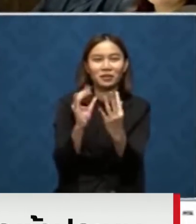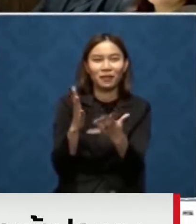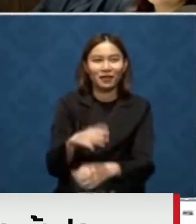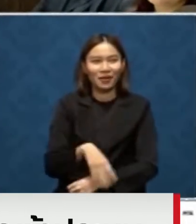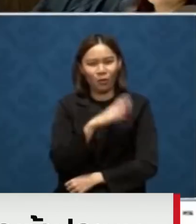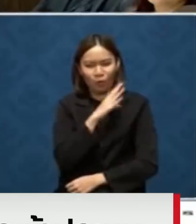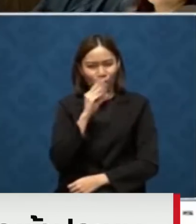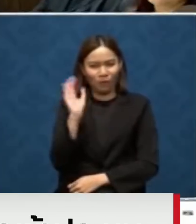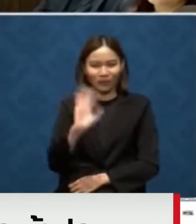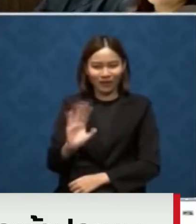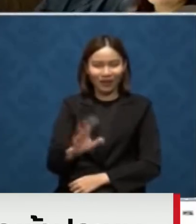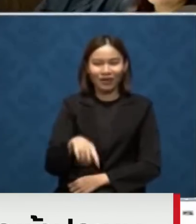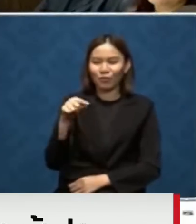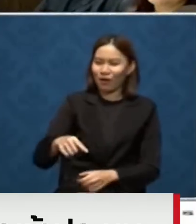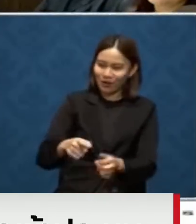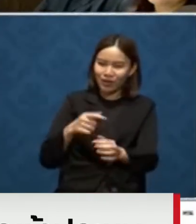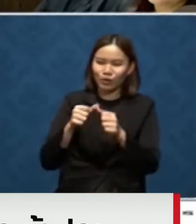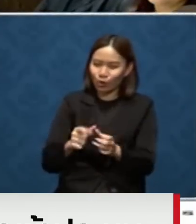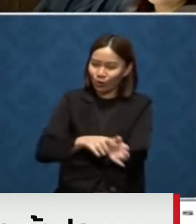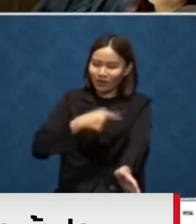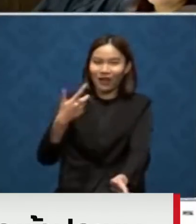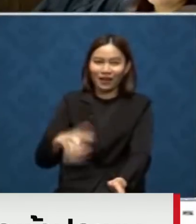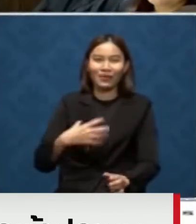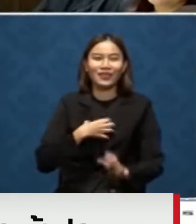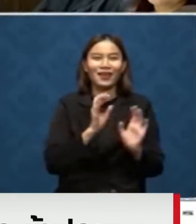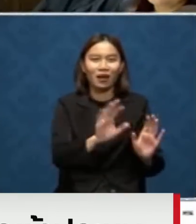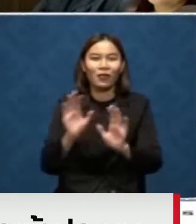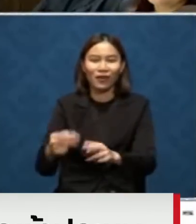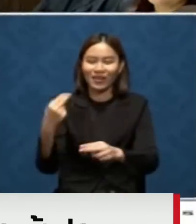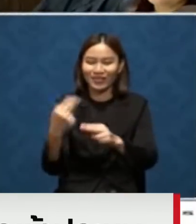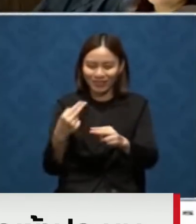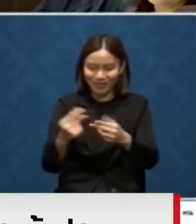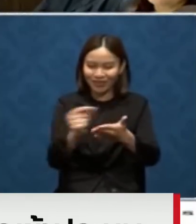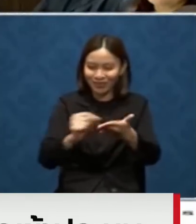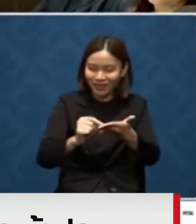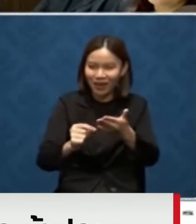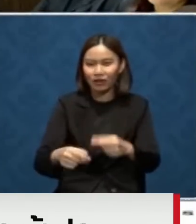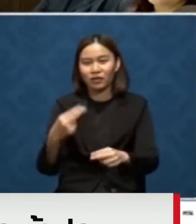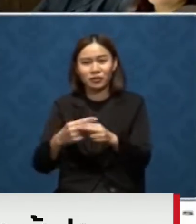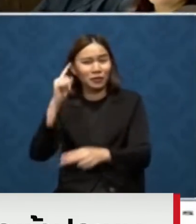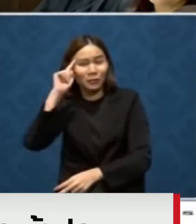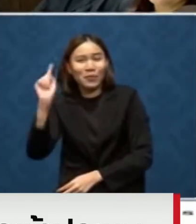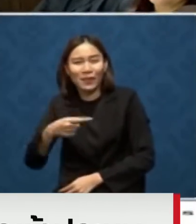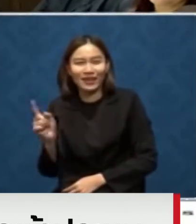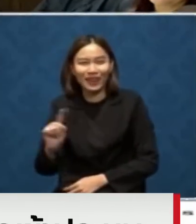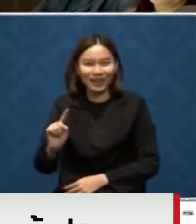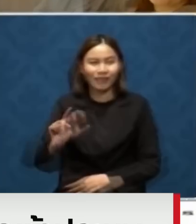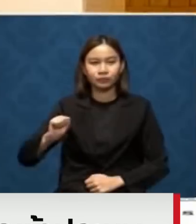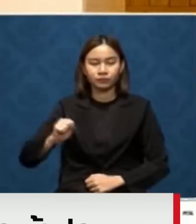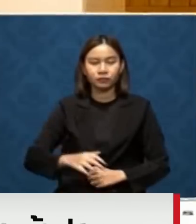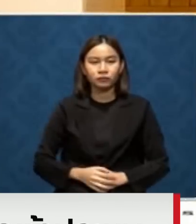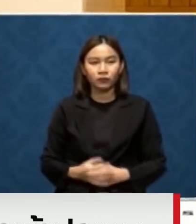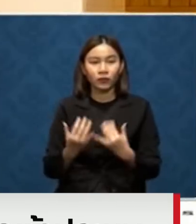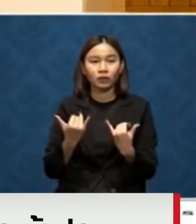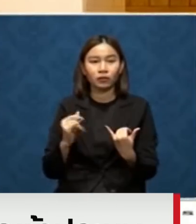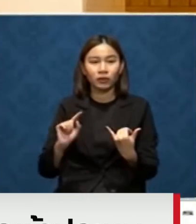มาแสดงตนนะคะแล้วก็พูดว่ามากันกี่ท่านครับว้าย 49ท่านเหรอครับก็